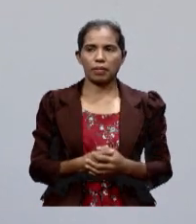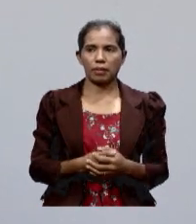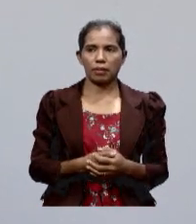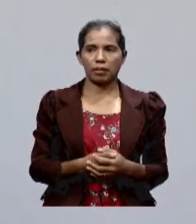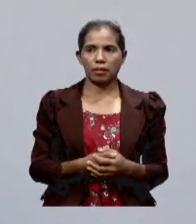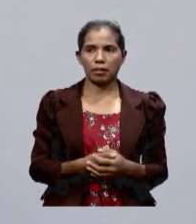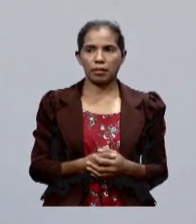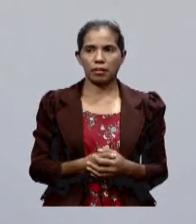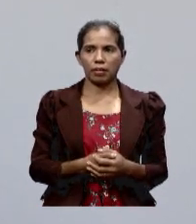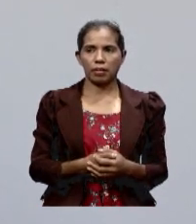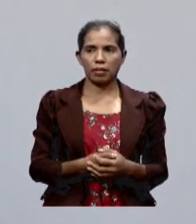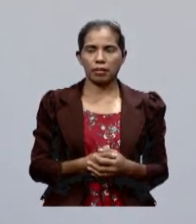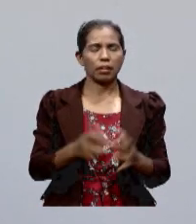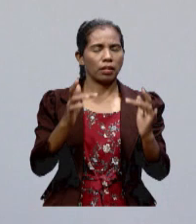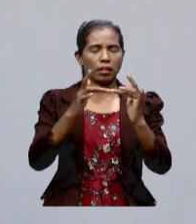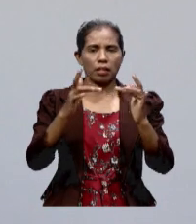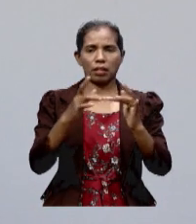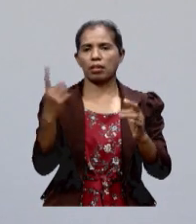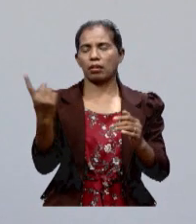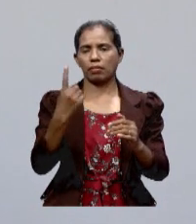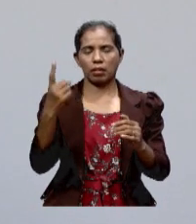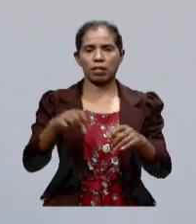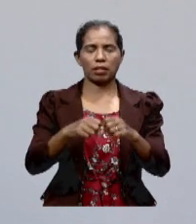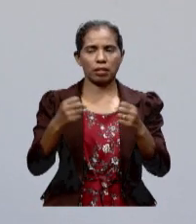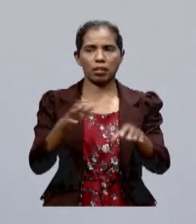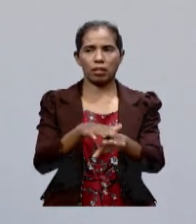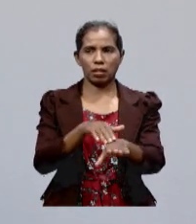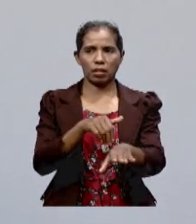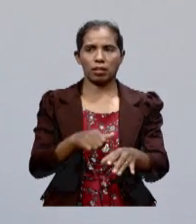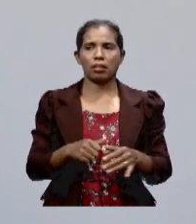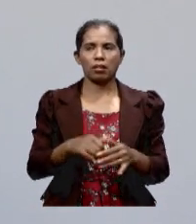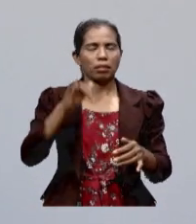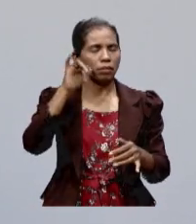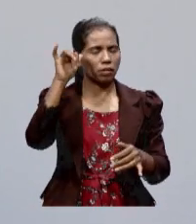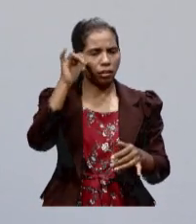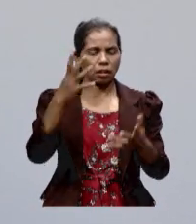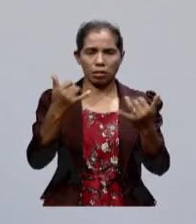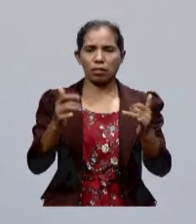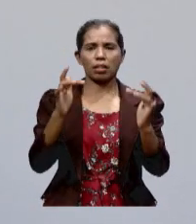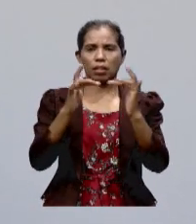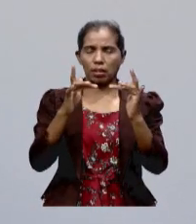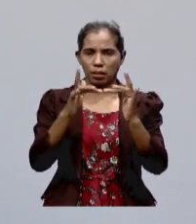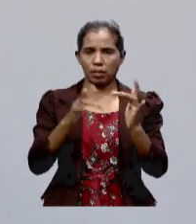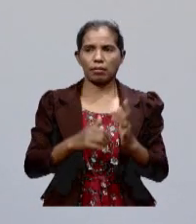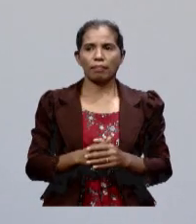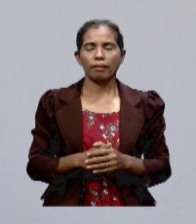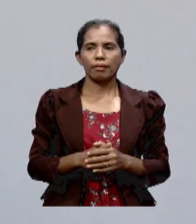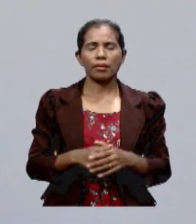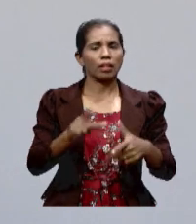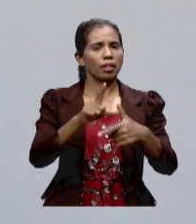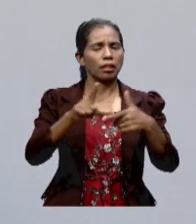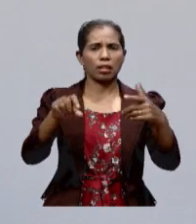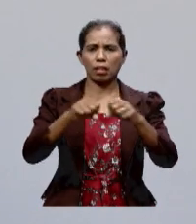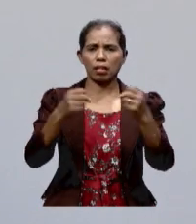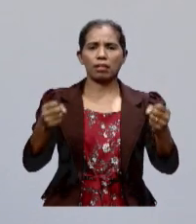mes itanian internet service na fatin launi ni kursik ohin internet ne ne linya ne atlos